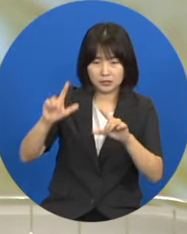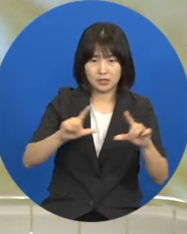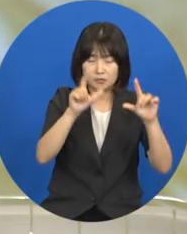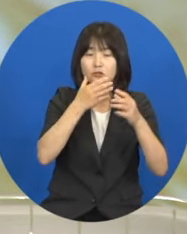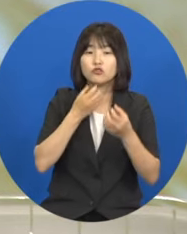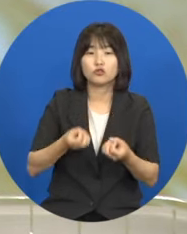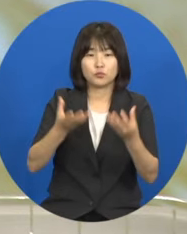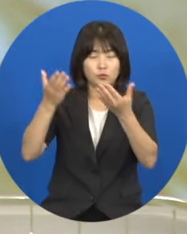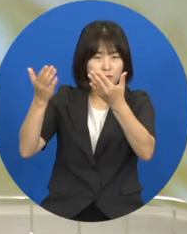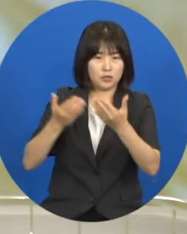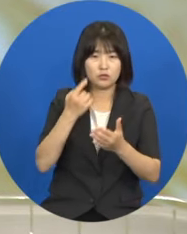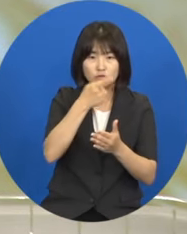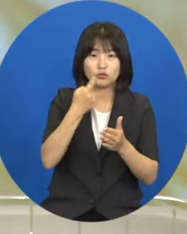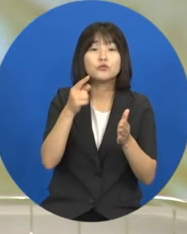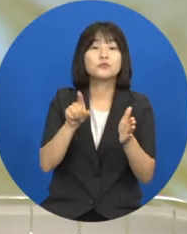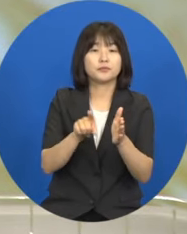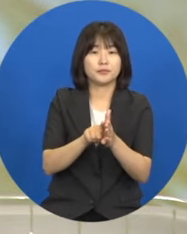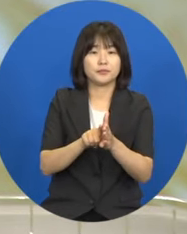줄 믿습니다.